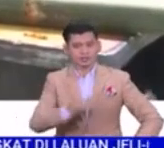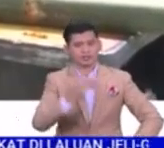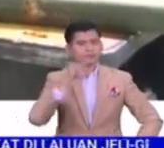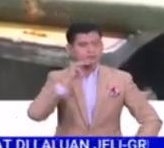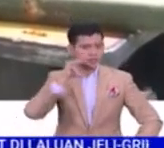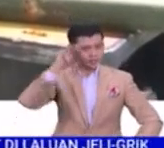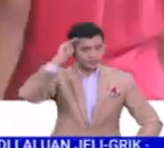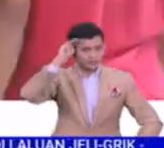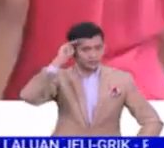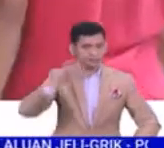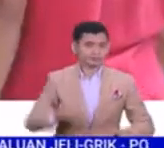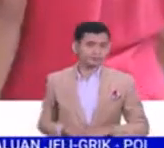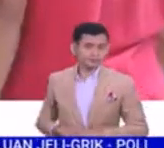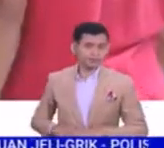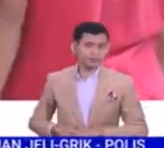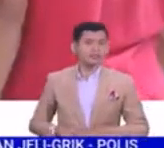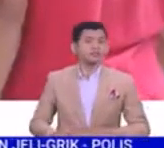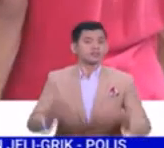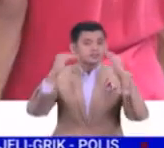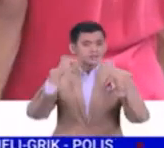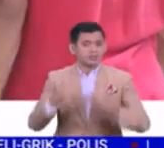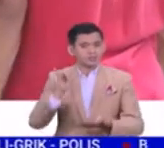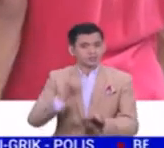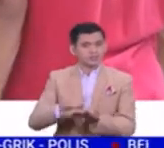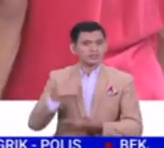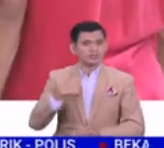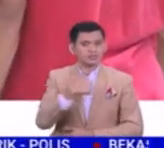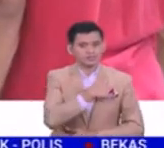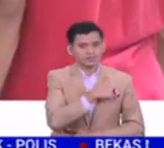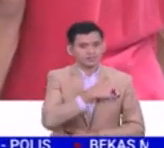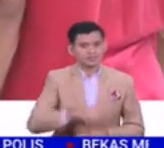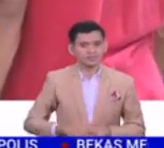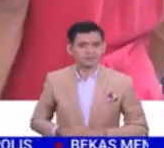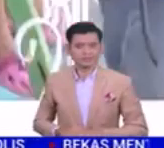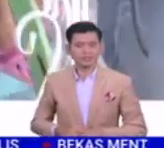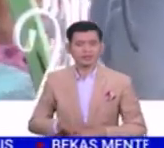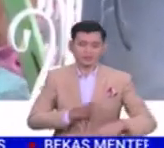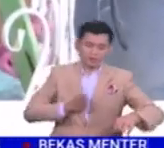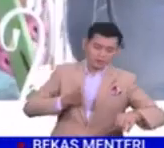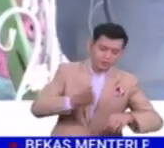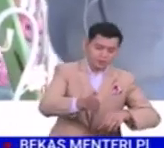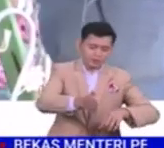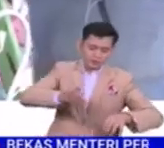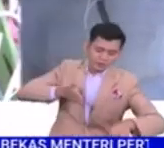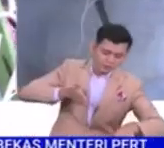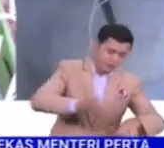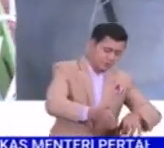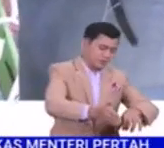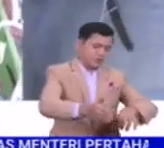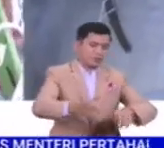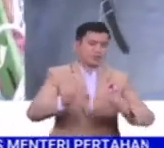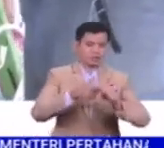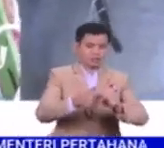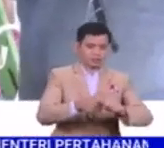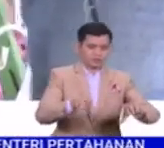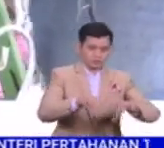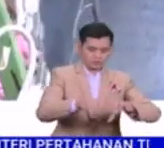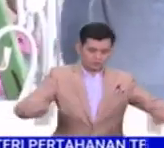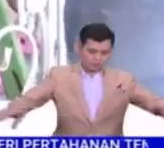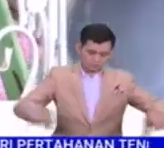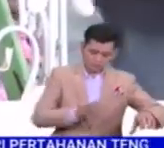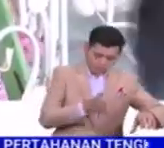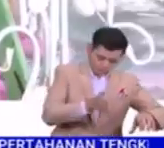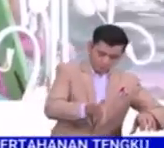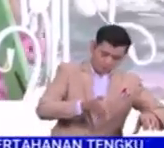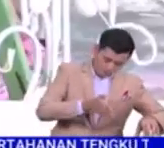kan. Lepas tu kita motong buluh tu ikut uas. Biasa kita ambil